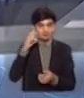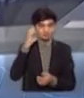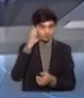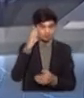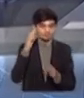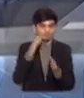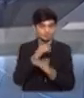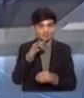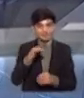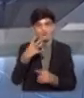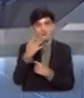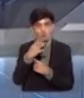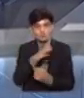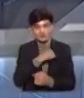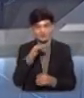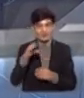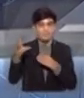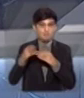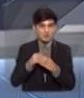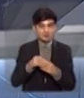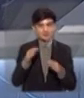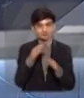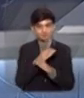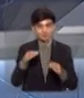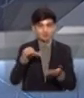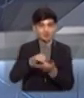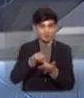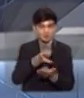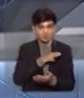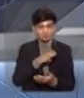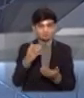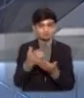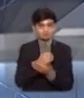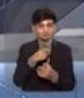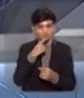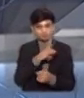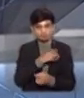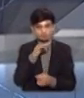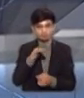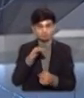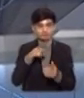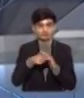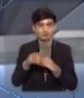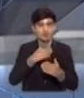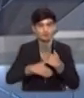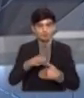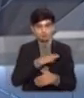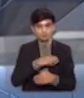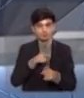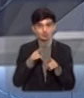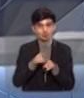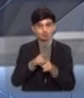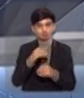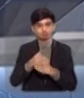суретке түсіп қана қоймай, олардың өздерімен бірге ән айту мүмкіндігіне кенеттен ие болғанын айтады. Абыройы асқақтап, гонорары аспандап